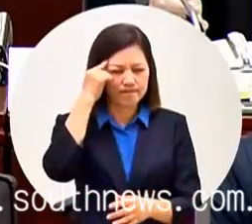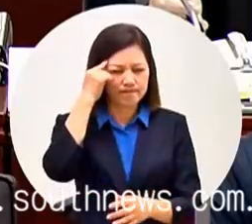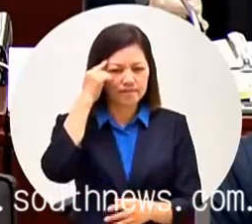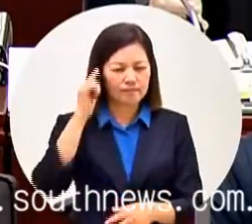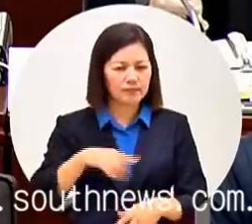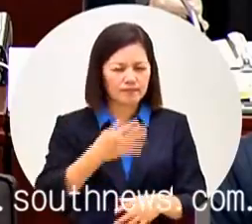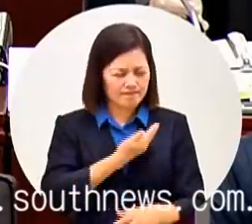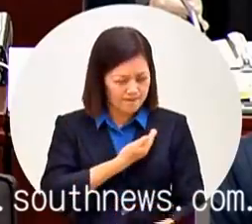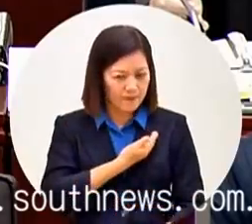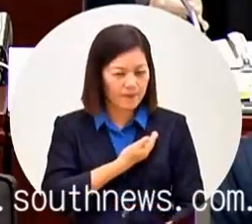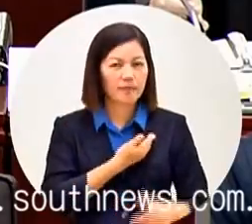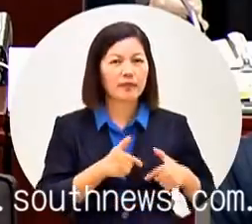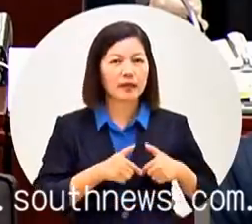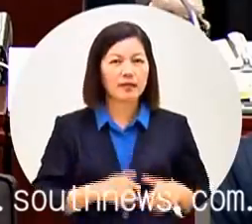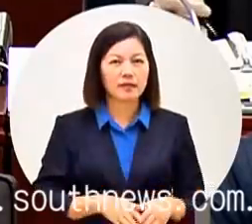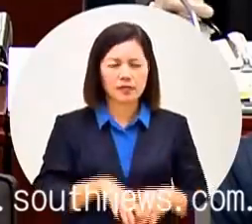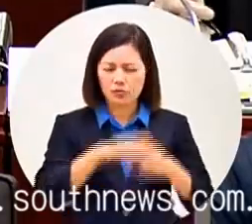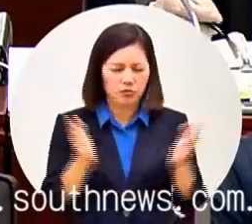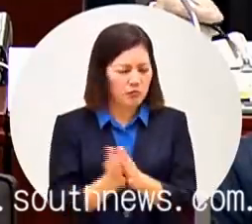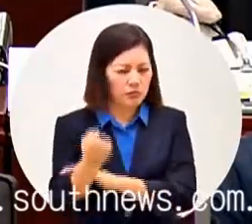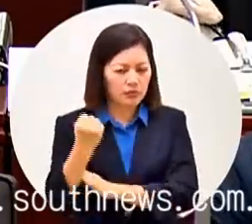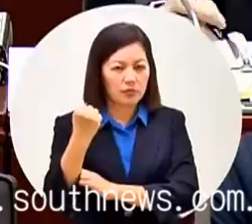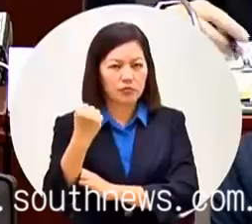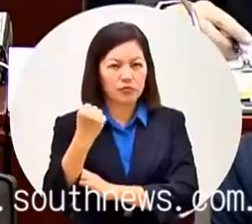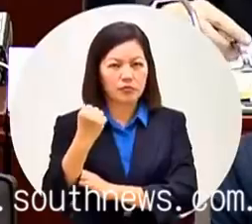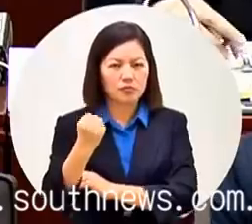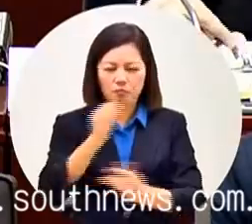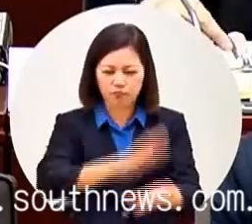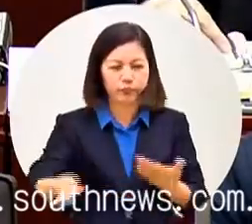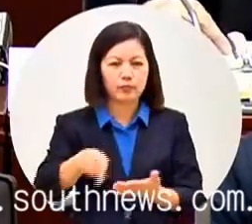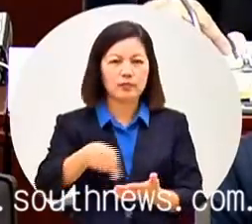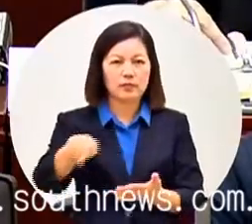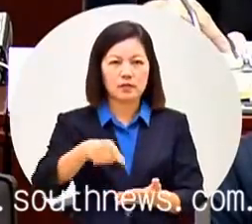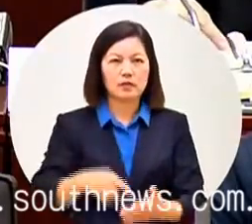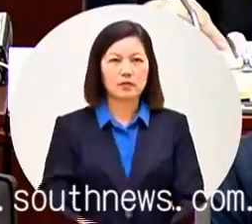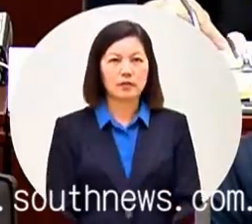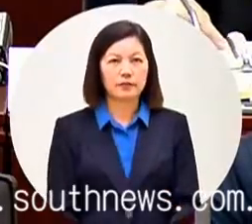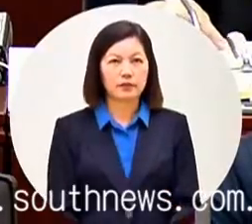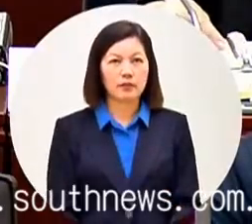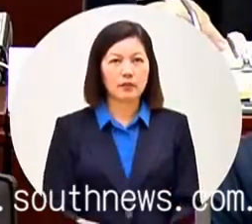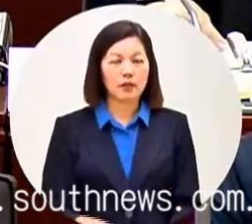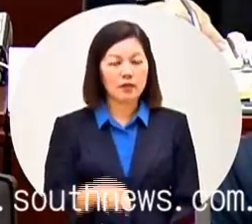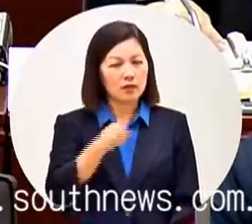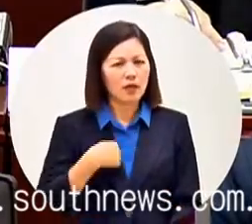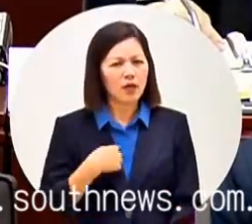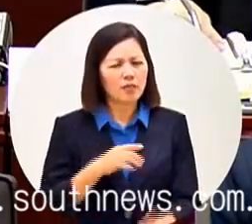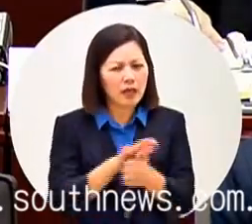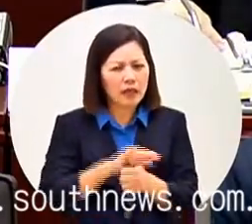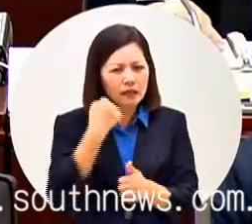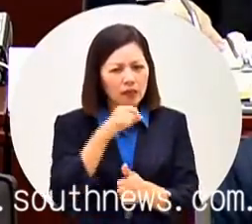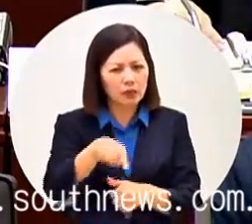心、一切的努力化解这个。五位议员应该是同意吧，我们都爱台湾这块土地。